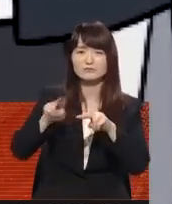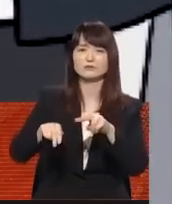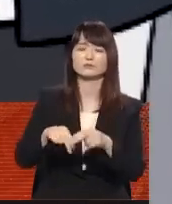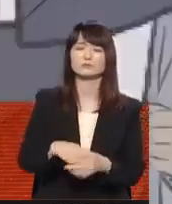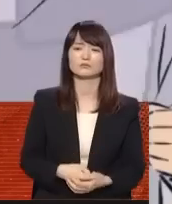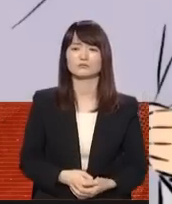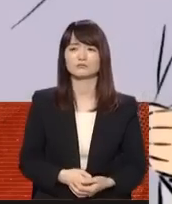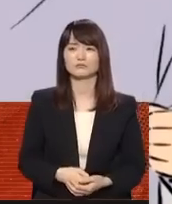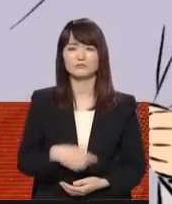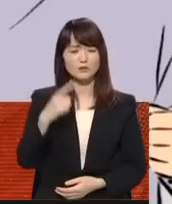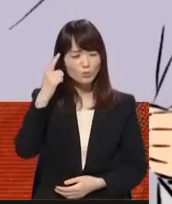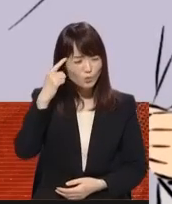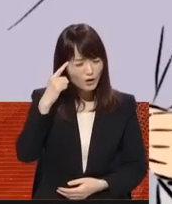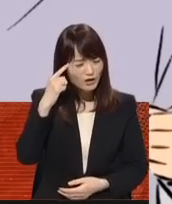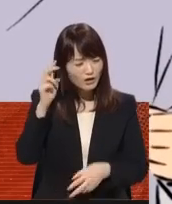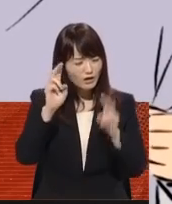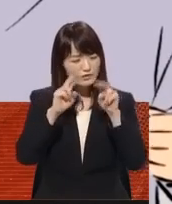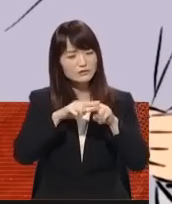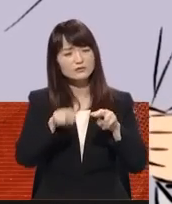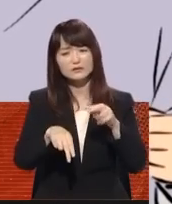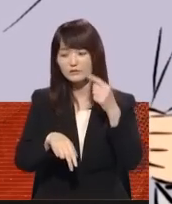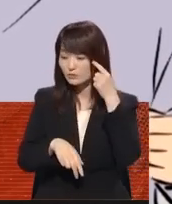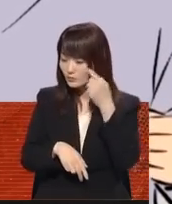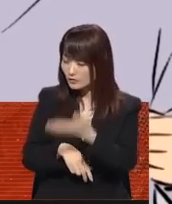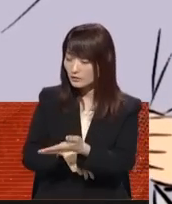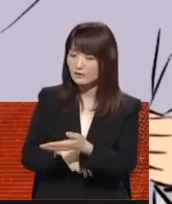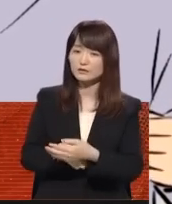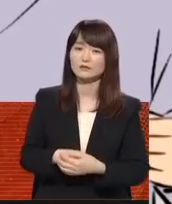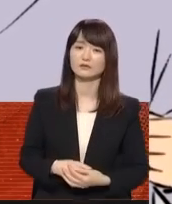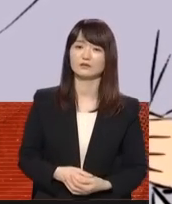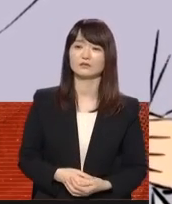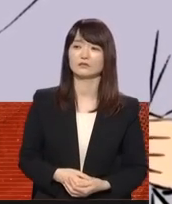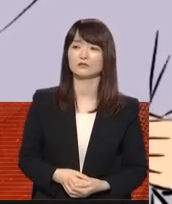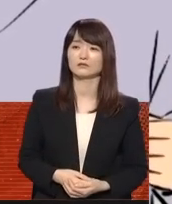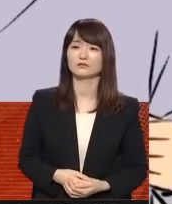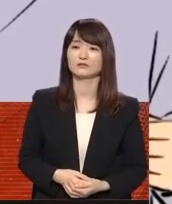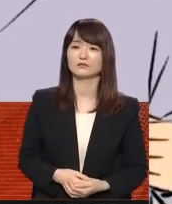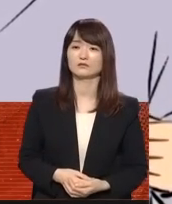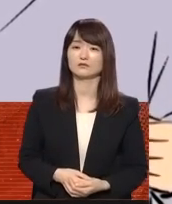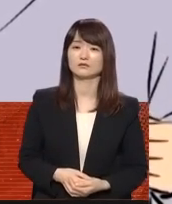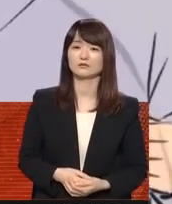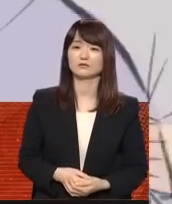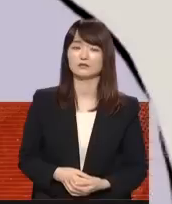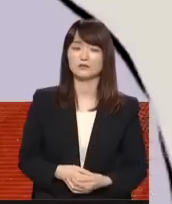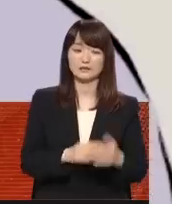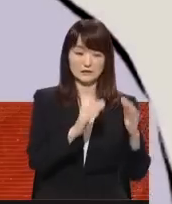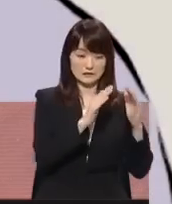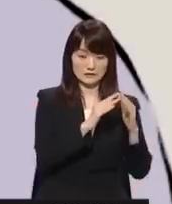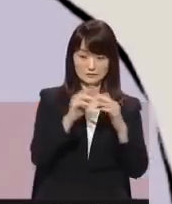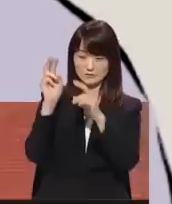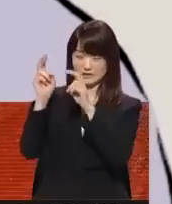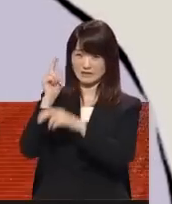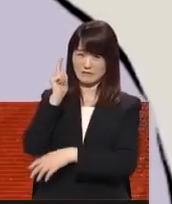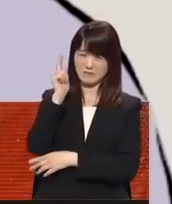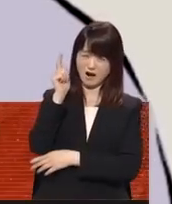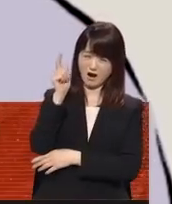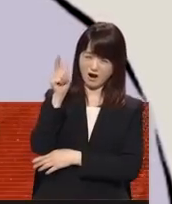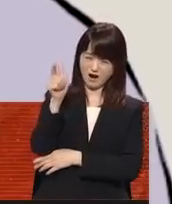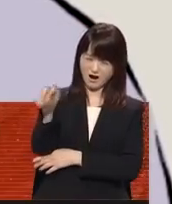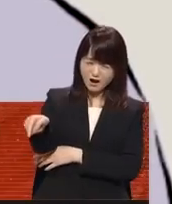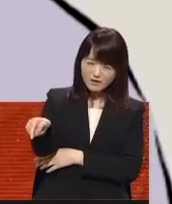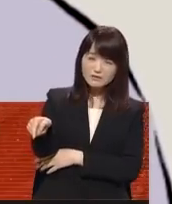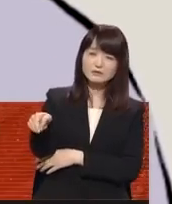그래서 왜 또 퇴사하느냐라고 물어보니까 너무 멀어서 못 다니겠다라고 얘기를 했다고 해요